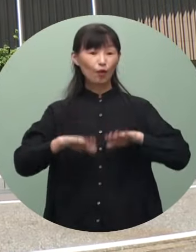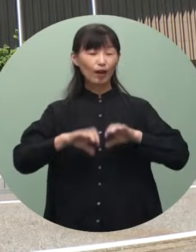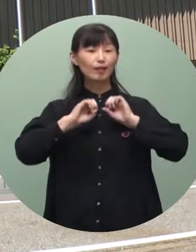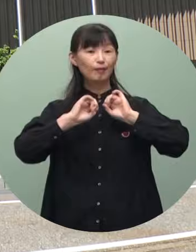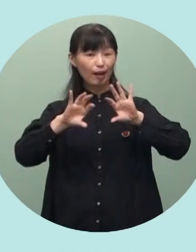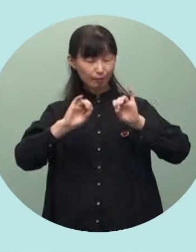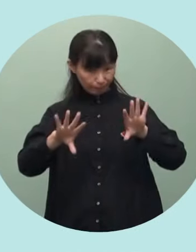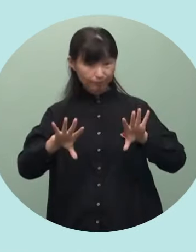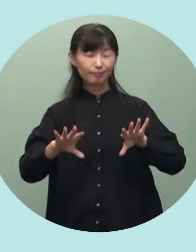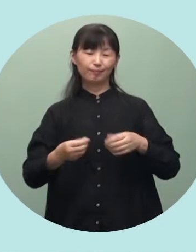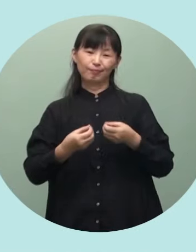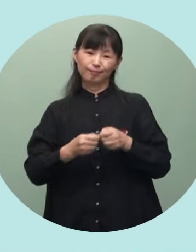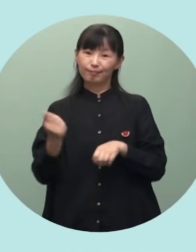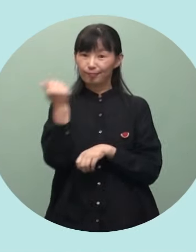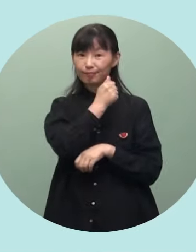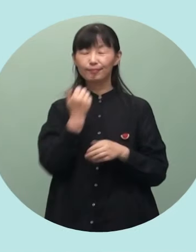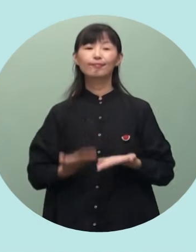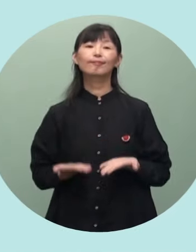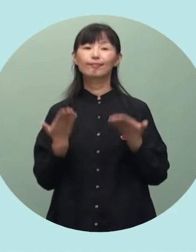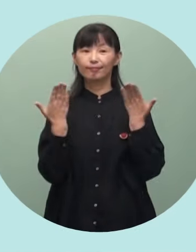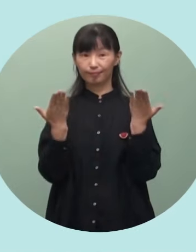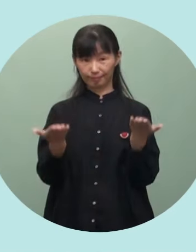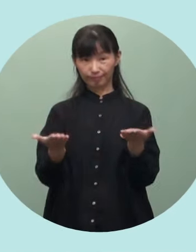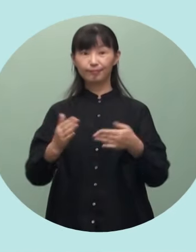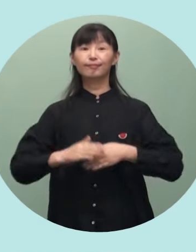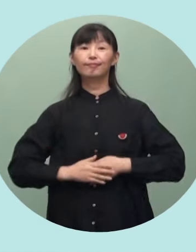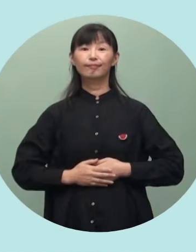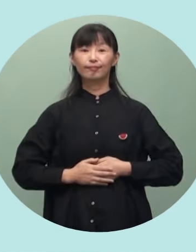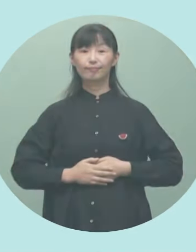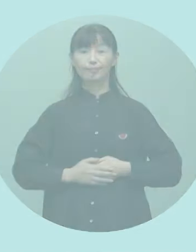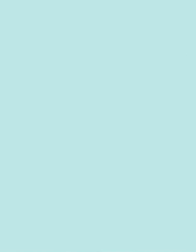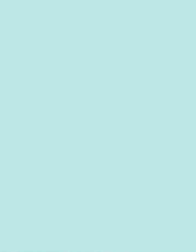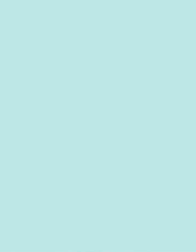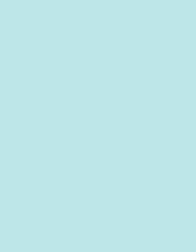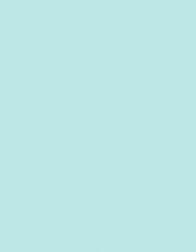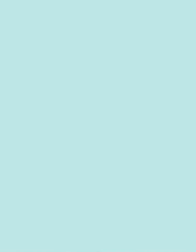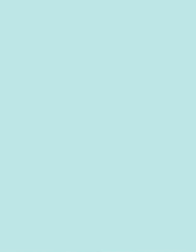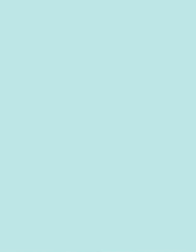のいいね金沢で詳しく紹介します。